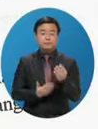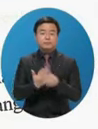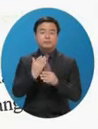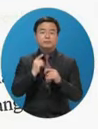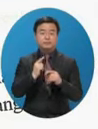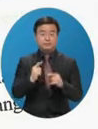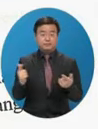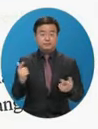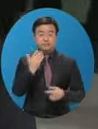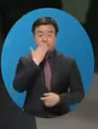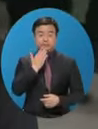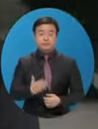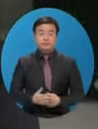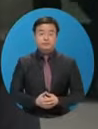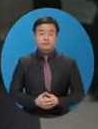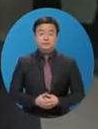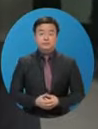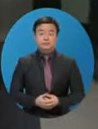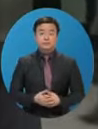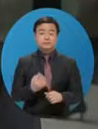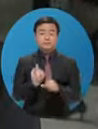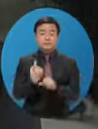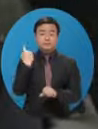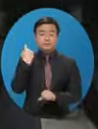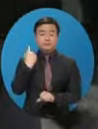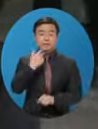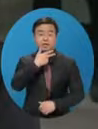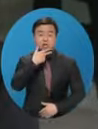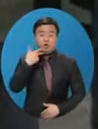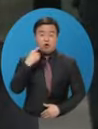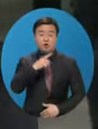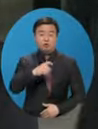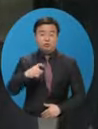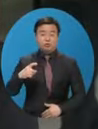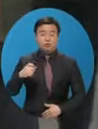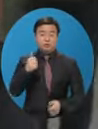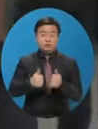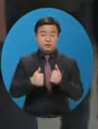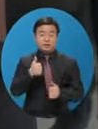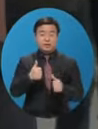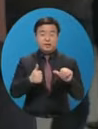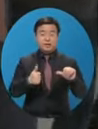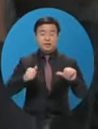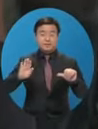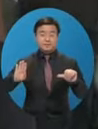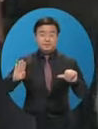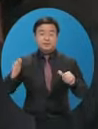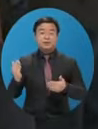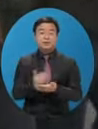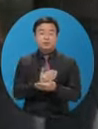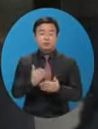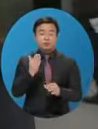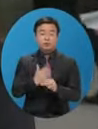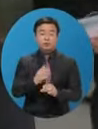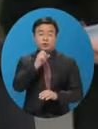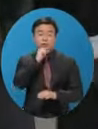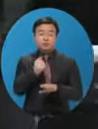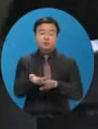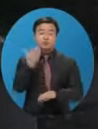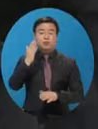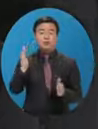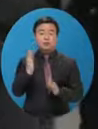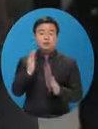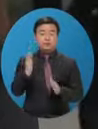않기 때문입니다. 작년에는 영어가 유형별로 나눠서 있었기 때문에 학생들이 상위 학생들이 수능 최저